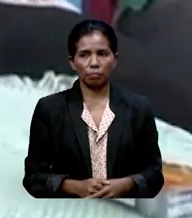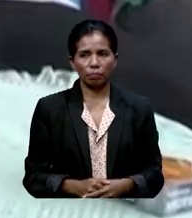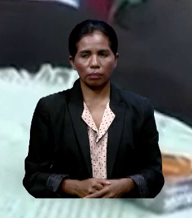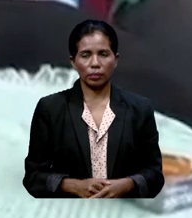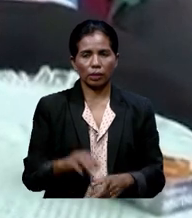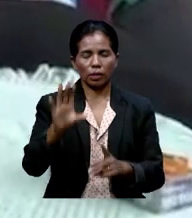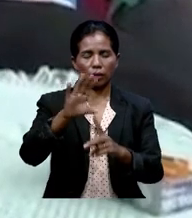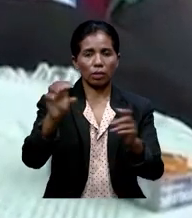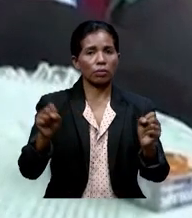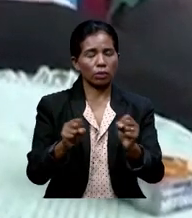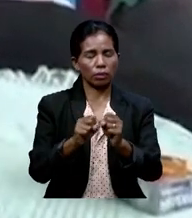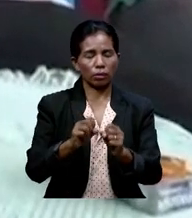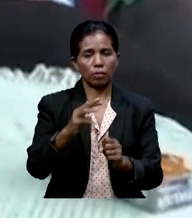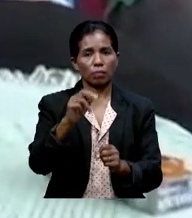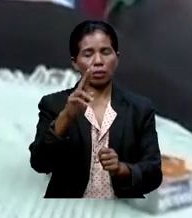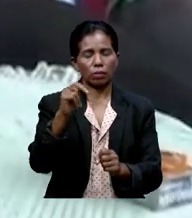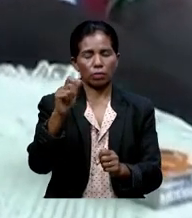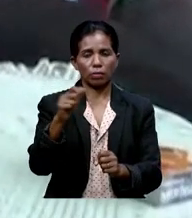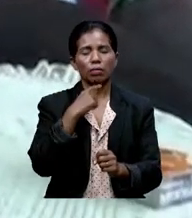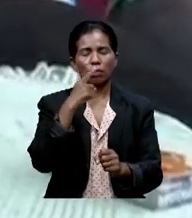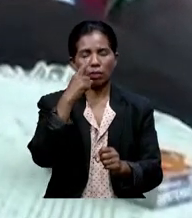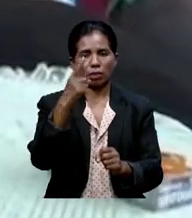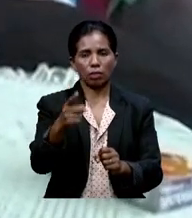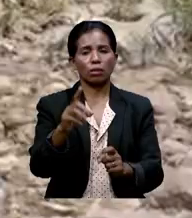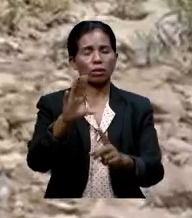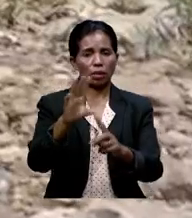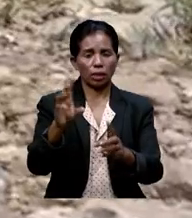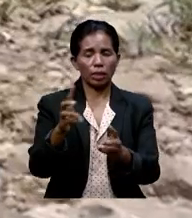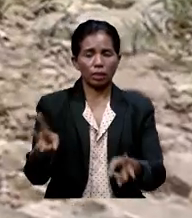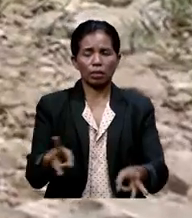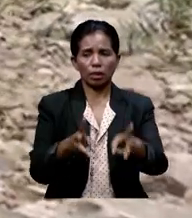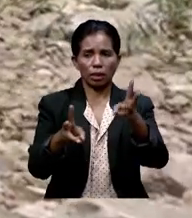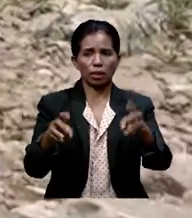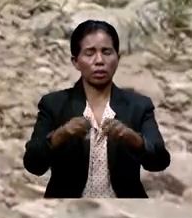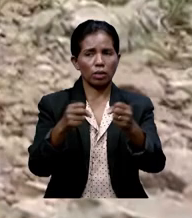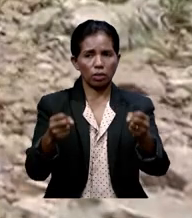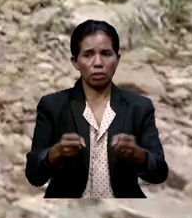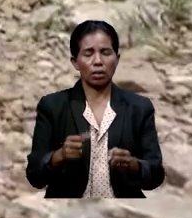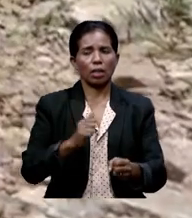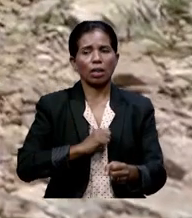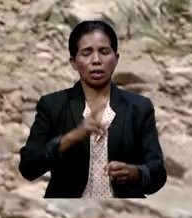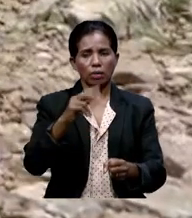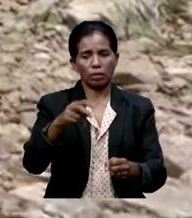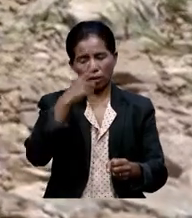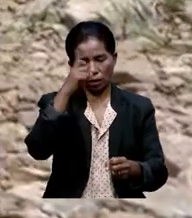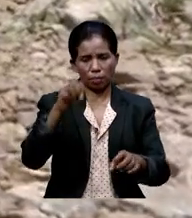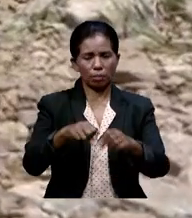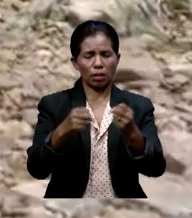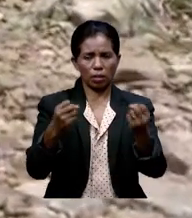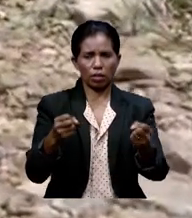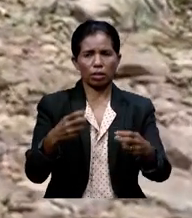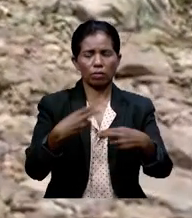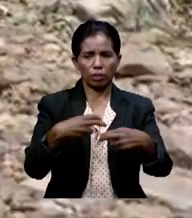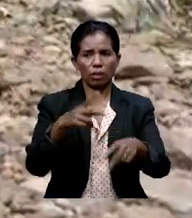Chef suku Maununu Valente Bianco preocupado o kondisi estrada Husi suku ne ba Ainaru Vila tama kondisi grave oni dificulta